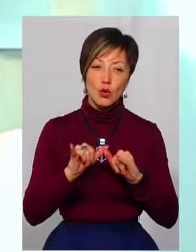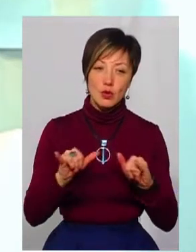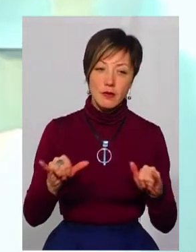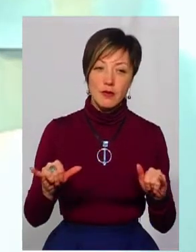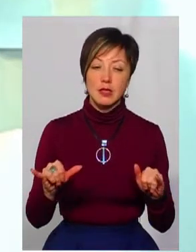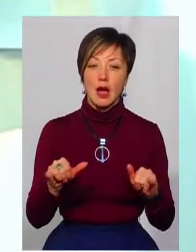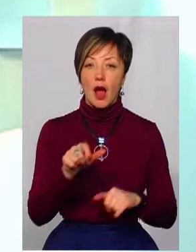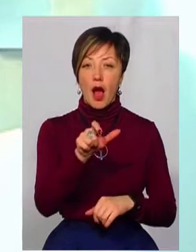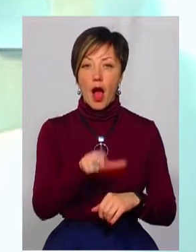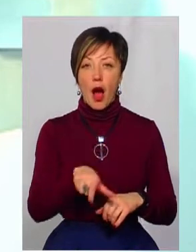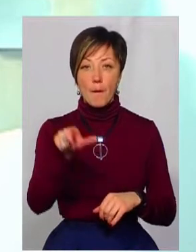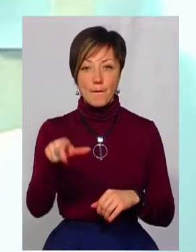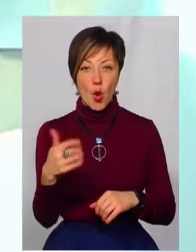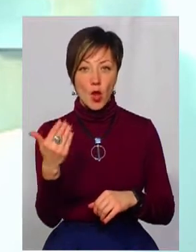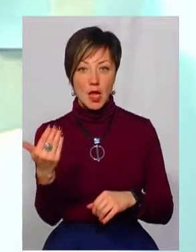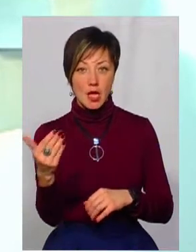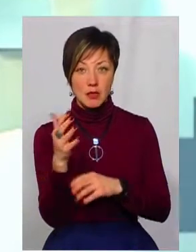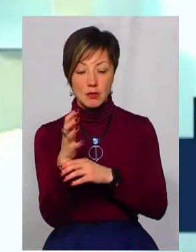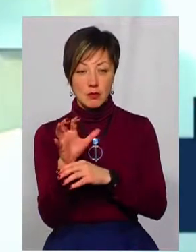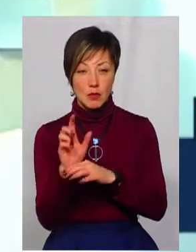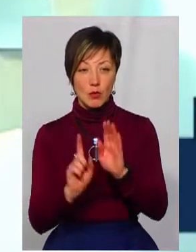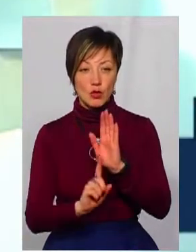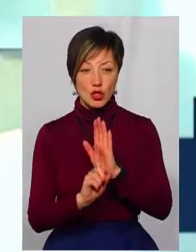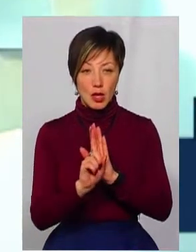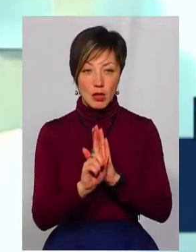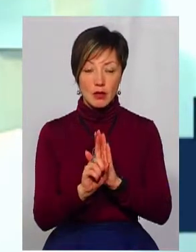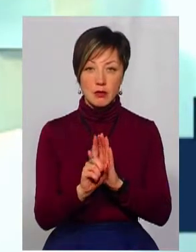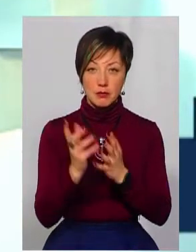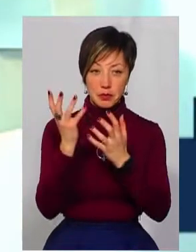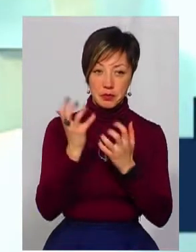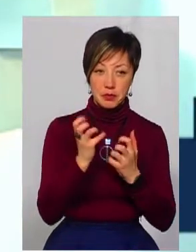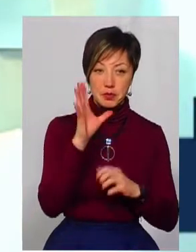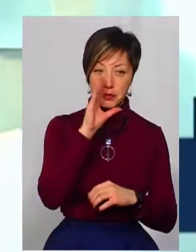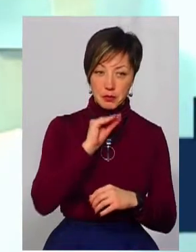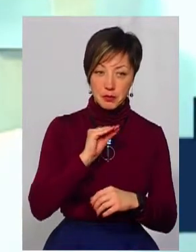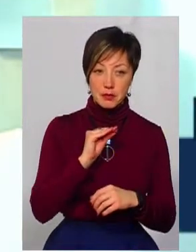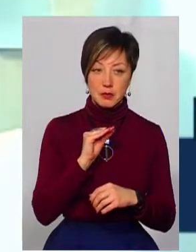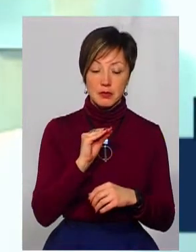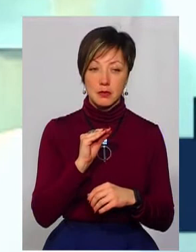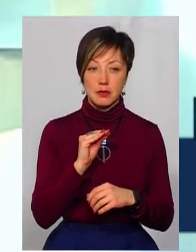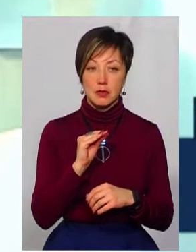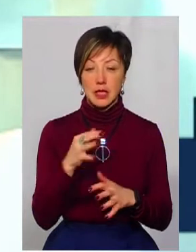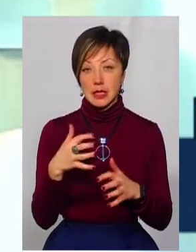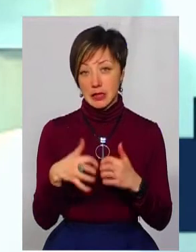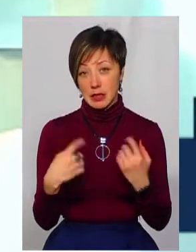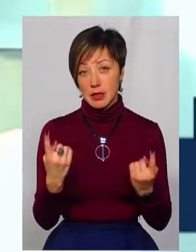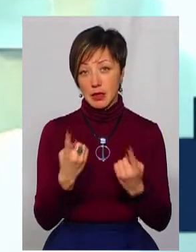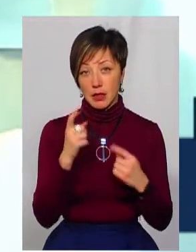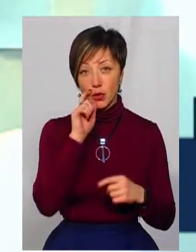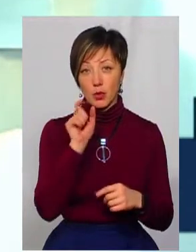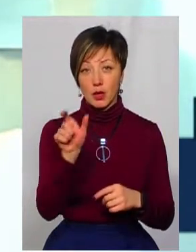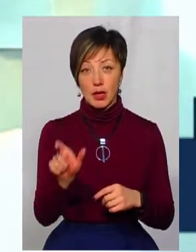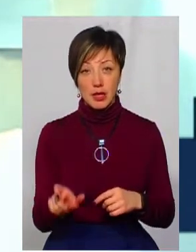розвиватися, абонентські пристрої почали бути в зоні досягаємості, досяжності якби, для середньостатистичного